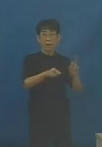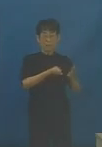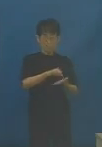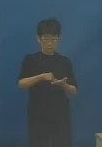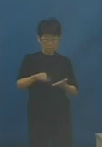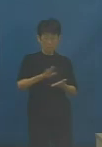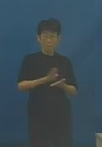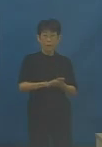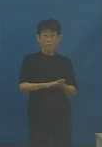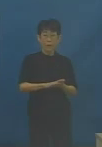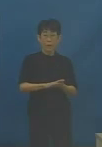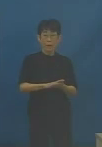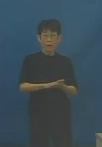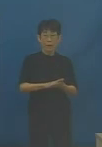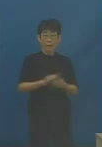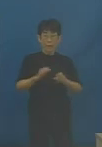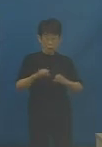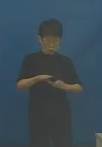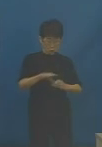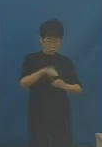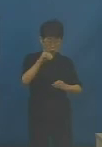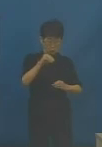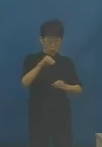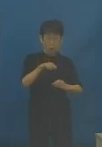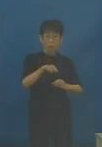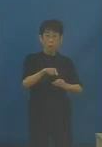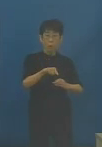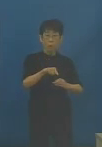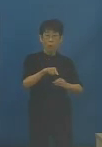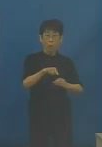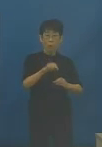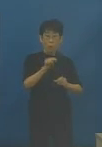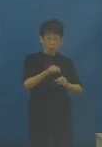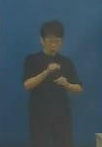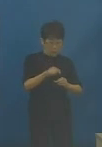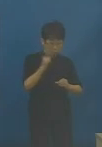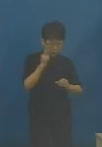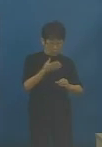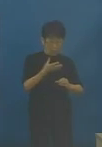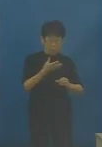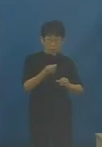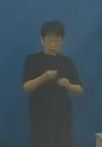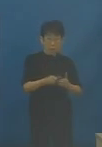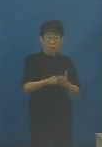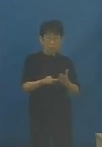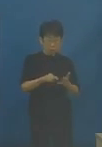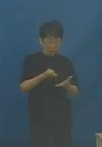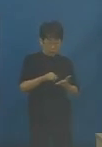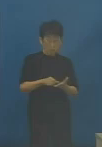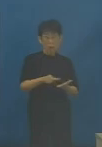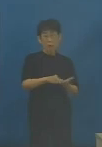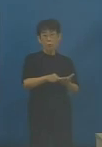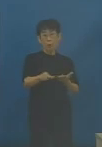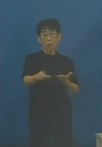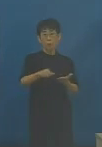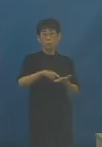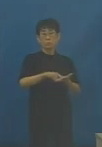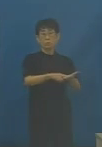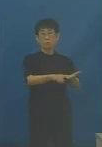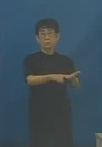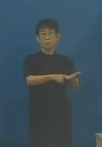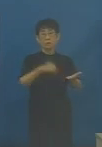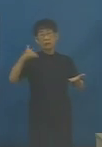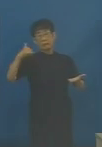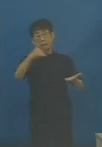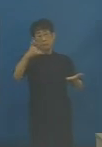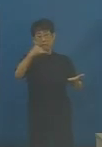ていただければ、これは24時間いつでも登録できますので、電話をかけるよりもこちらの方が確実だと